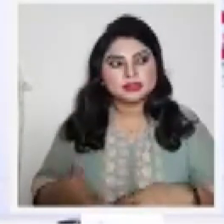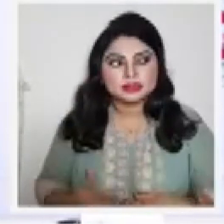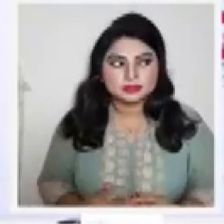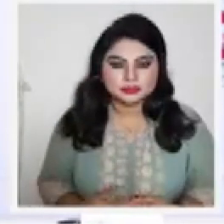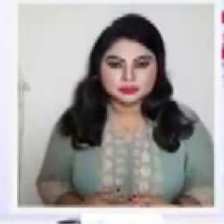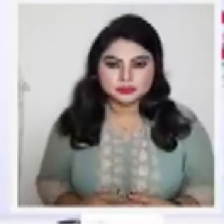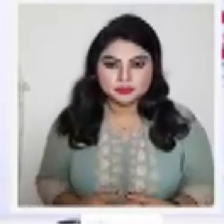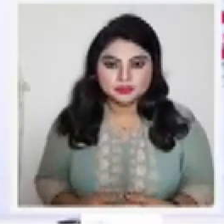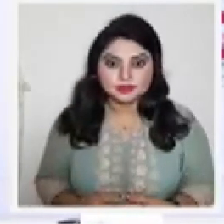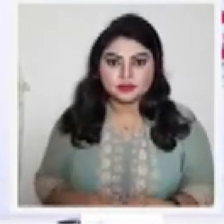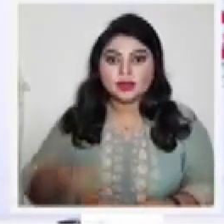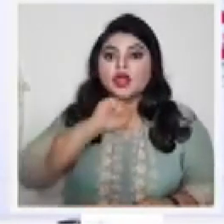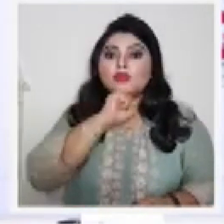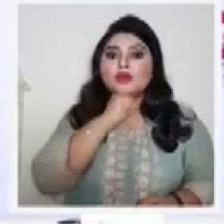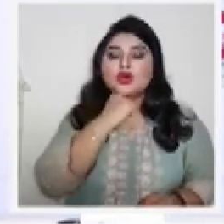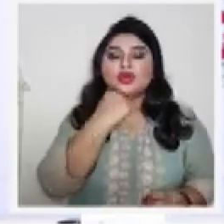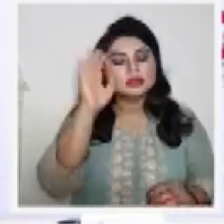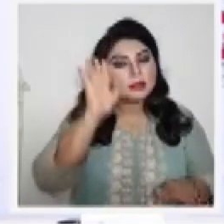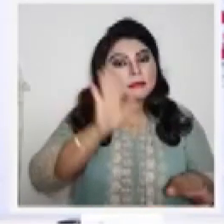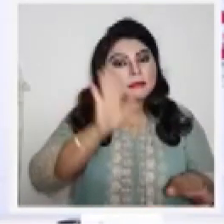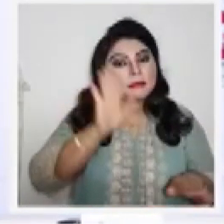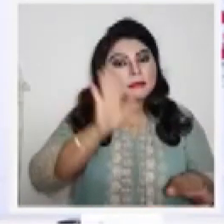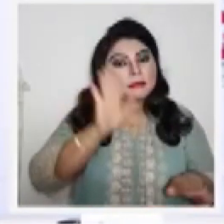0.53%, 11 থেকে 20 বছর 33 জন,